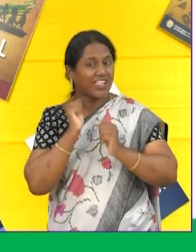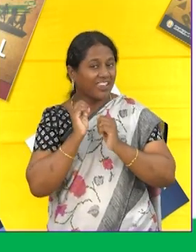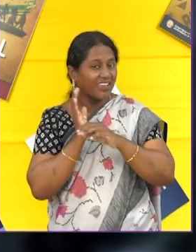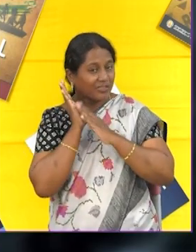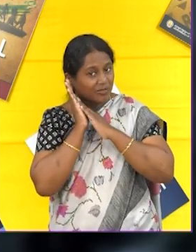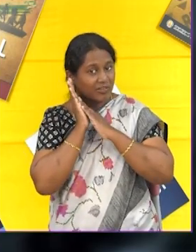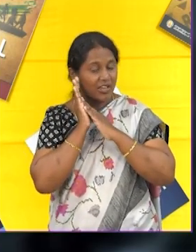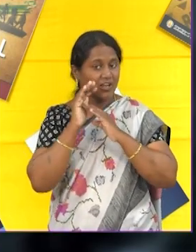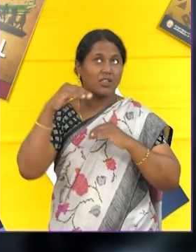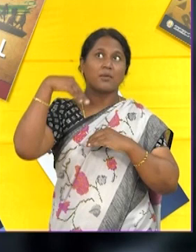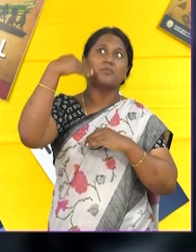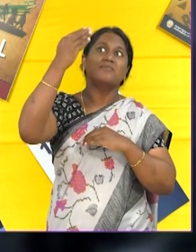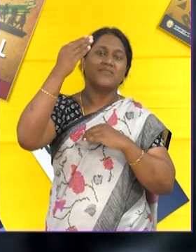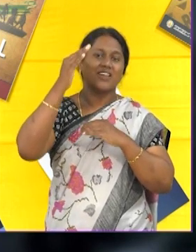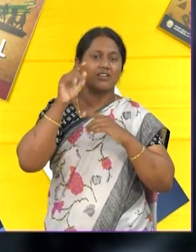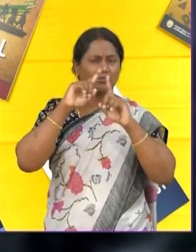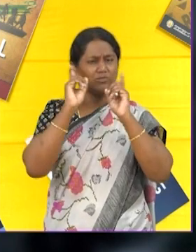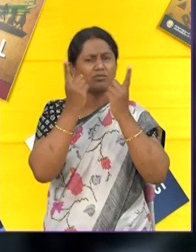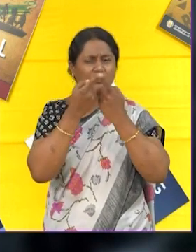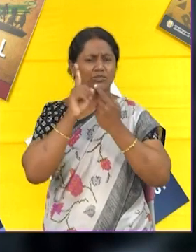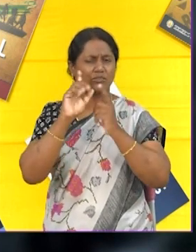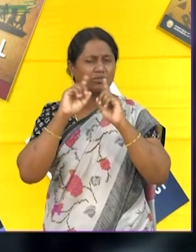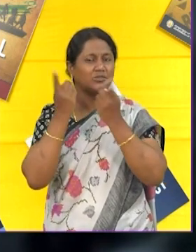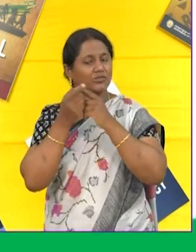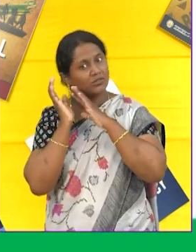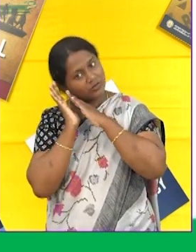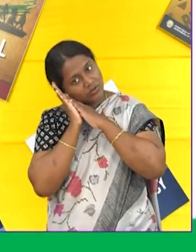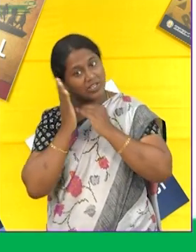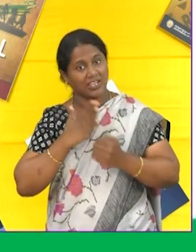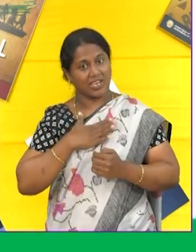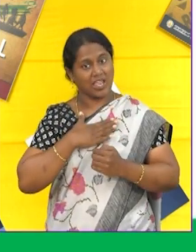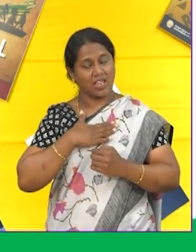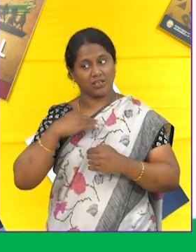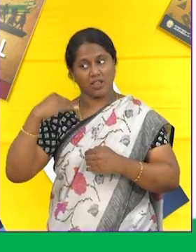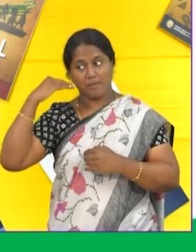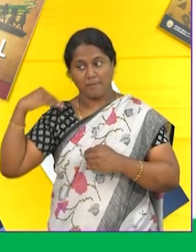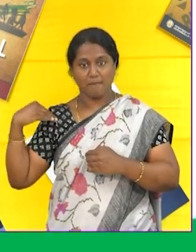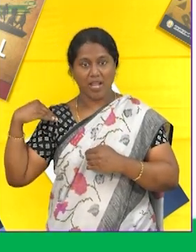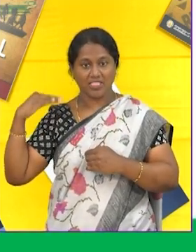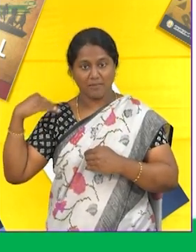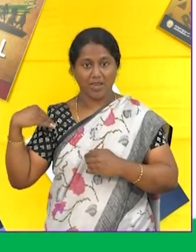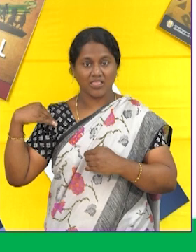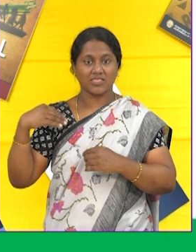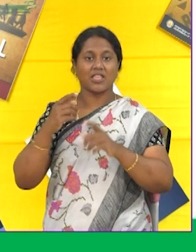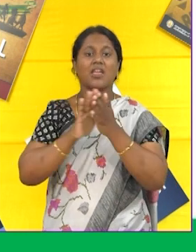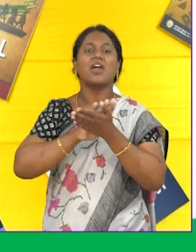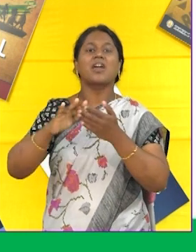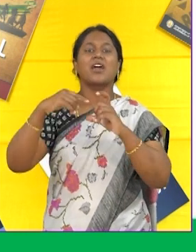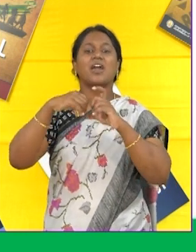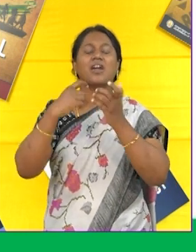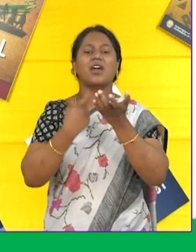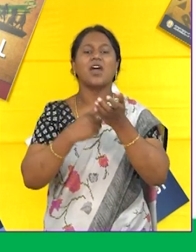upstairs. எங்கள் அம்மா மாடியில் உள்ள ஒரு ரூமில் தூங்கிட்டு இருந்தாங்க. மை பிரதர் ஹெர்மன் in another. என் பிரதர் ஹெர்மன் பக்கத்து